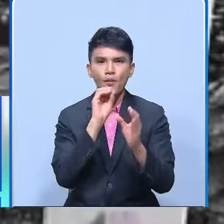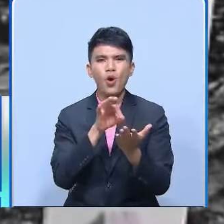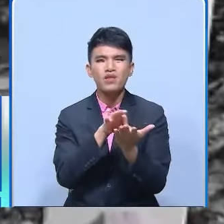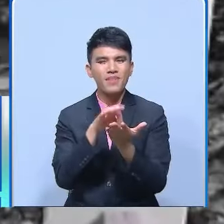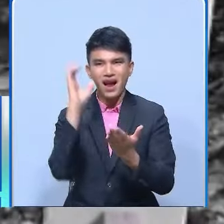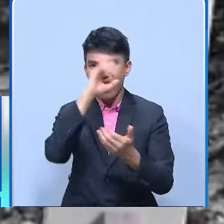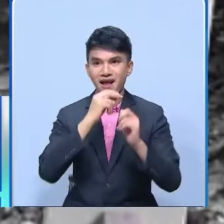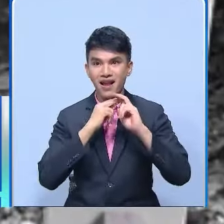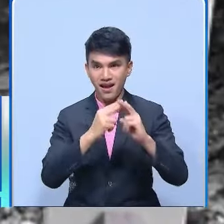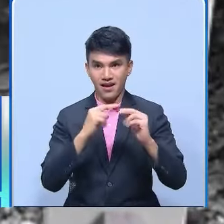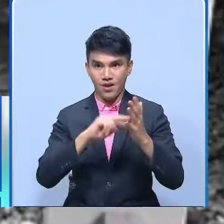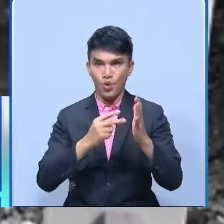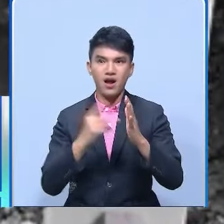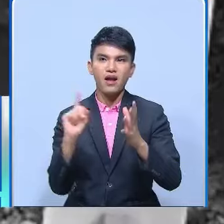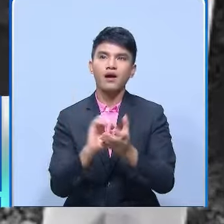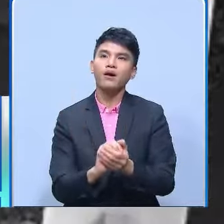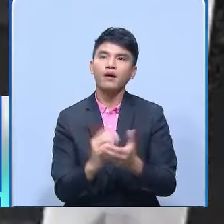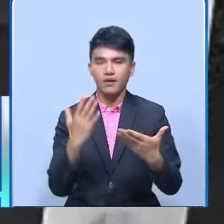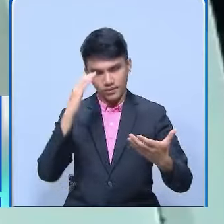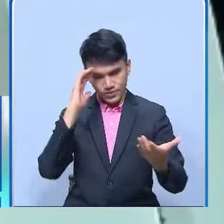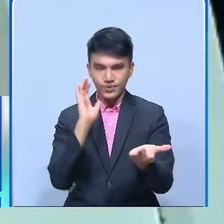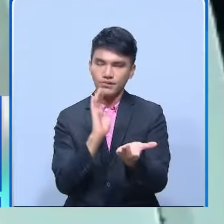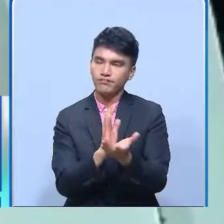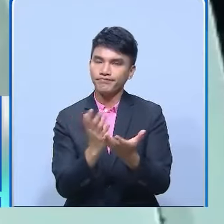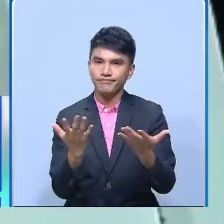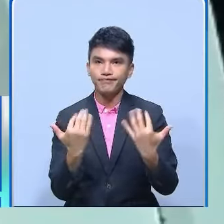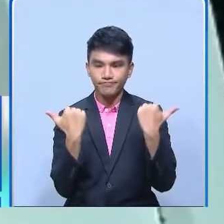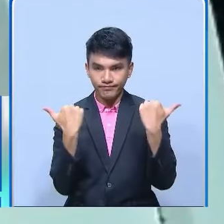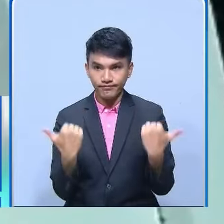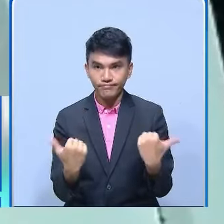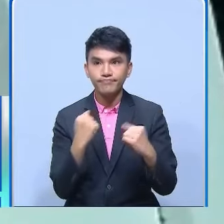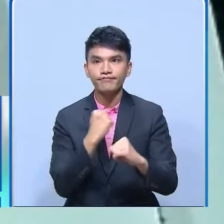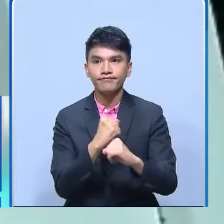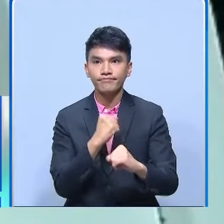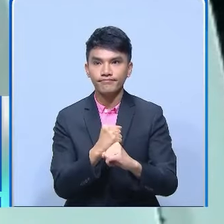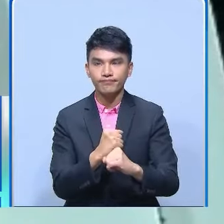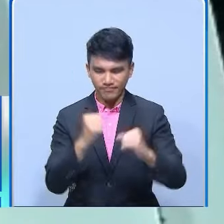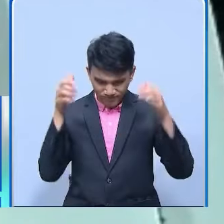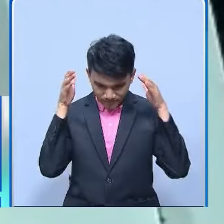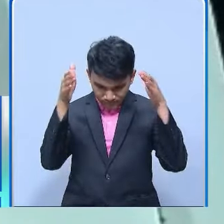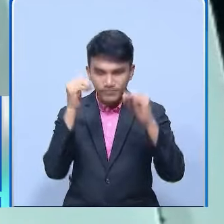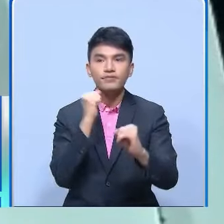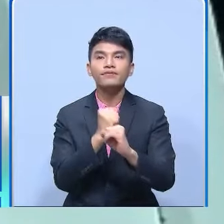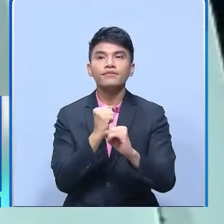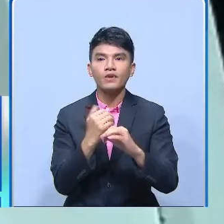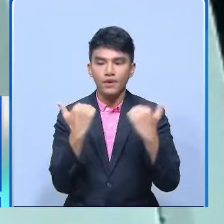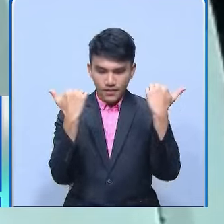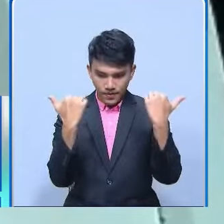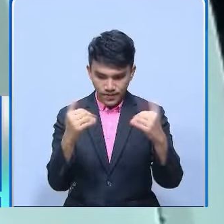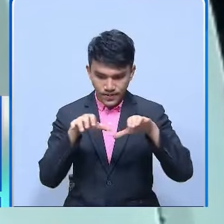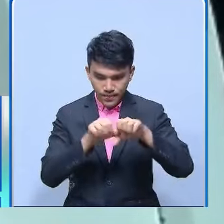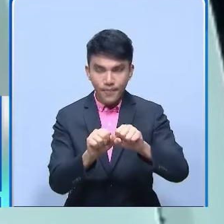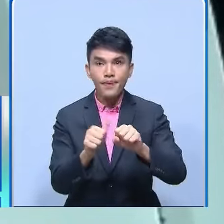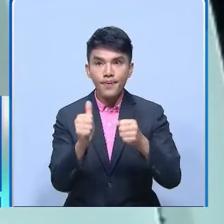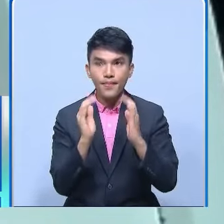ไปหากันเองยังไงท่านบอกตำรวจเนี่ยไม่ได้นิ่งนอนใจนะทำงานกันอย่างเต็มที่เบื้องต้นตามจับกุมตัวผู้